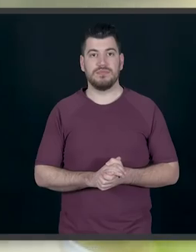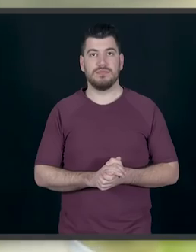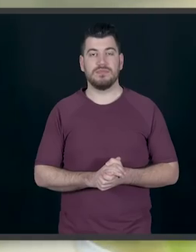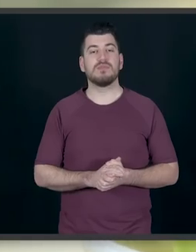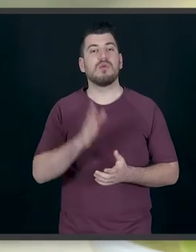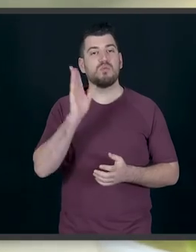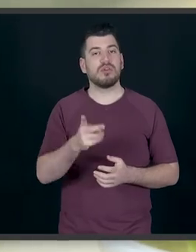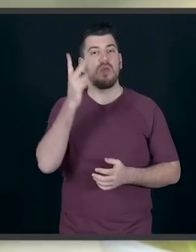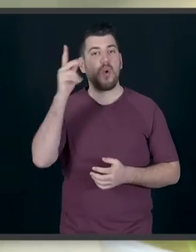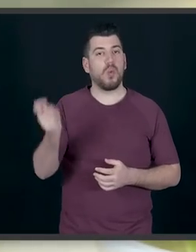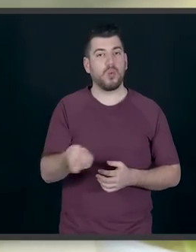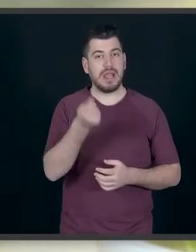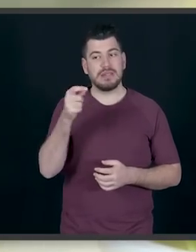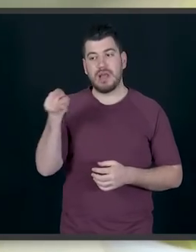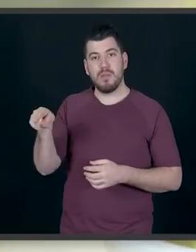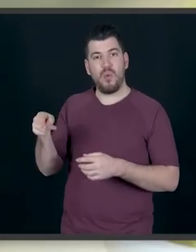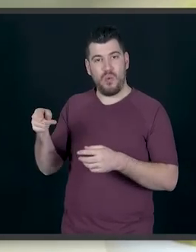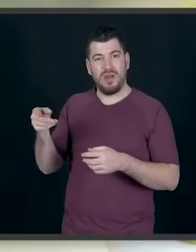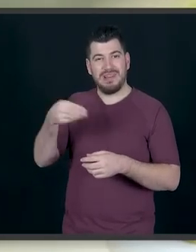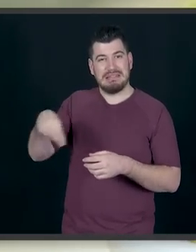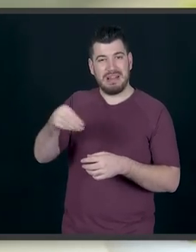Θα ρίξετε 2 κουταλιές από το dressing μας,